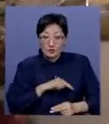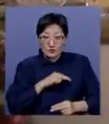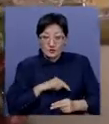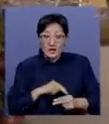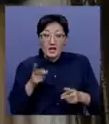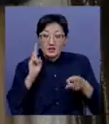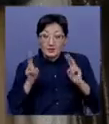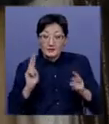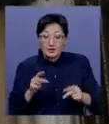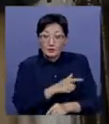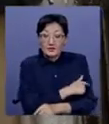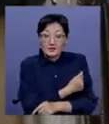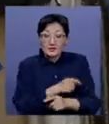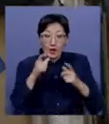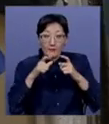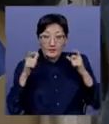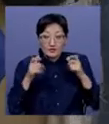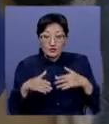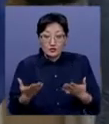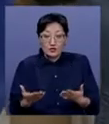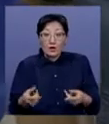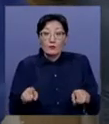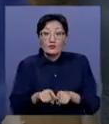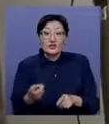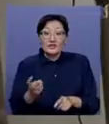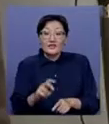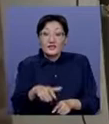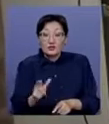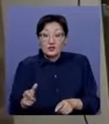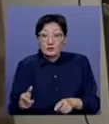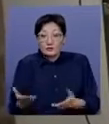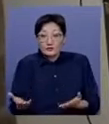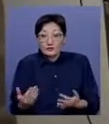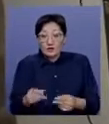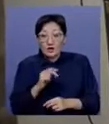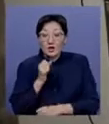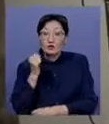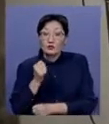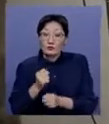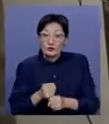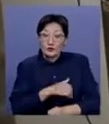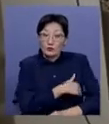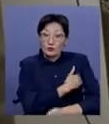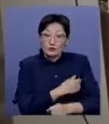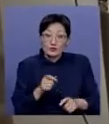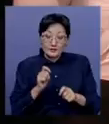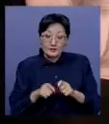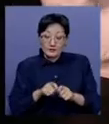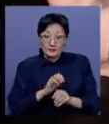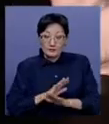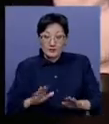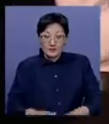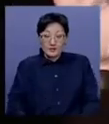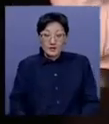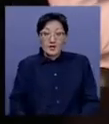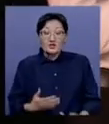жасайтын шаштаразда медициналық маска тақпаған. Ал мұнда келетіндерді былай қойғанда қызметкерлердің де қызуы өлшенбейді екен. Жоқ, жаңа